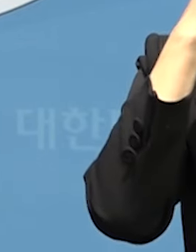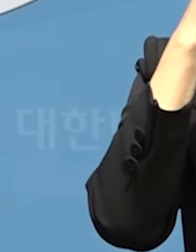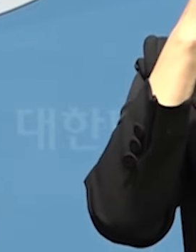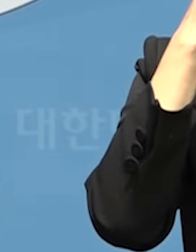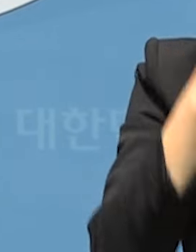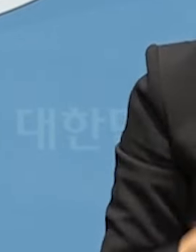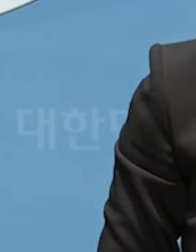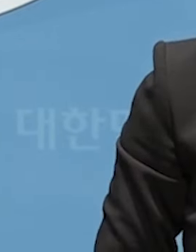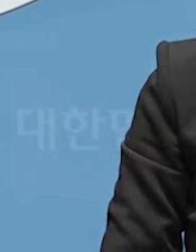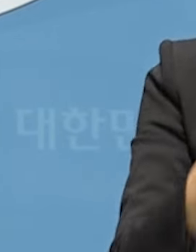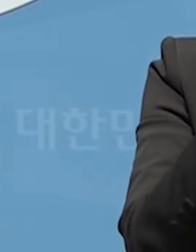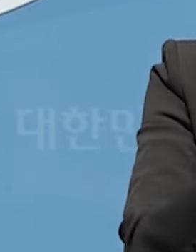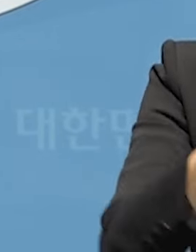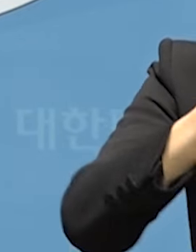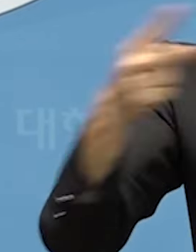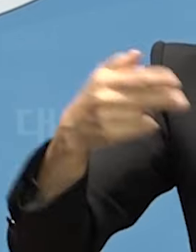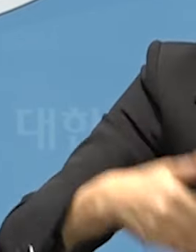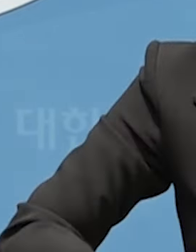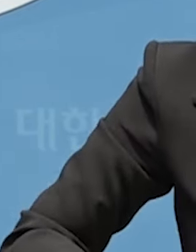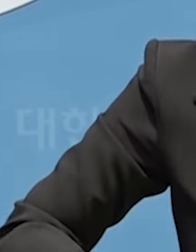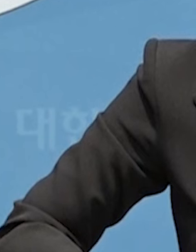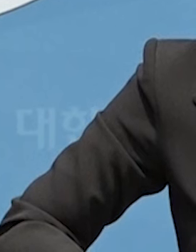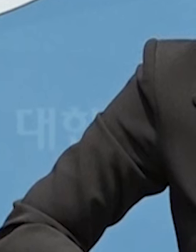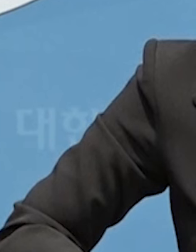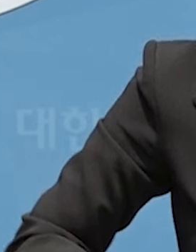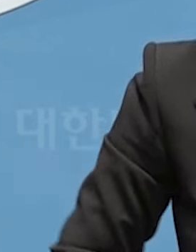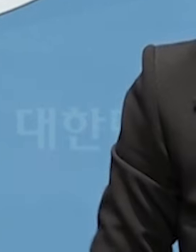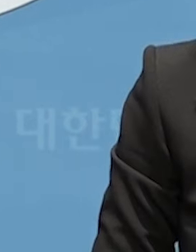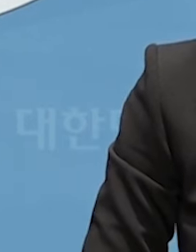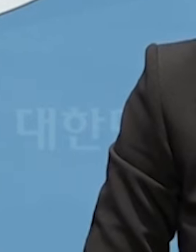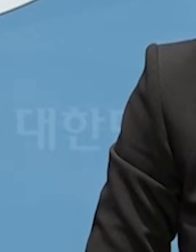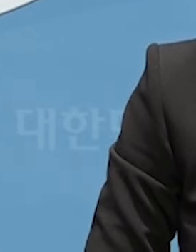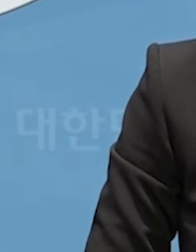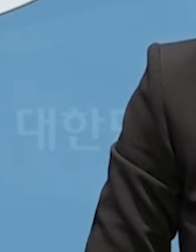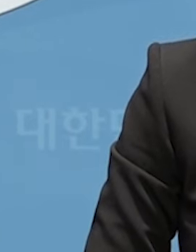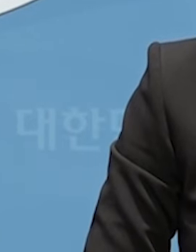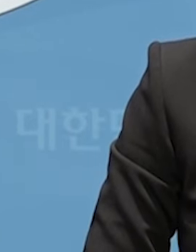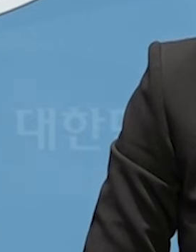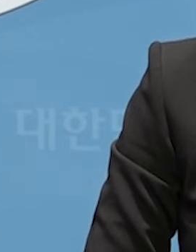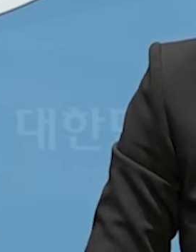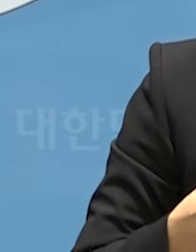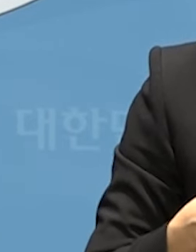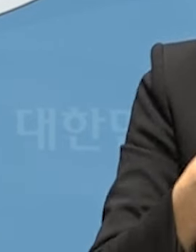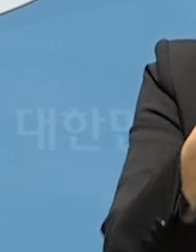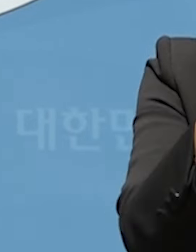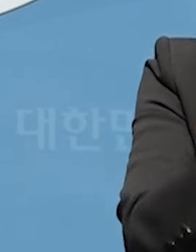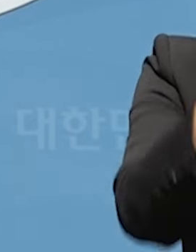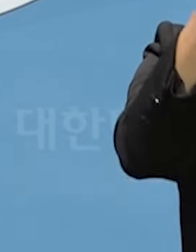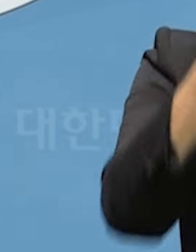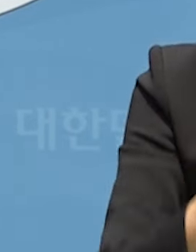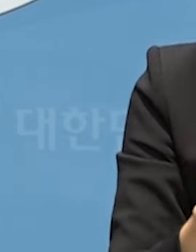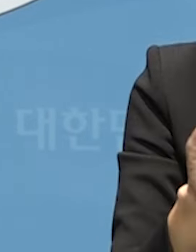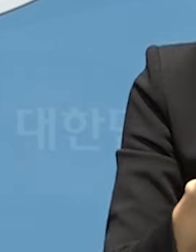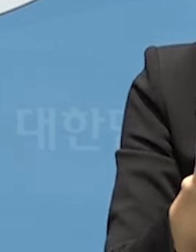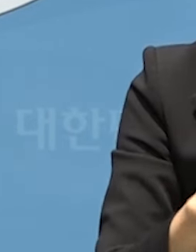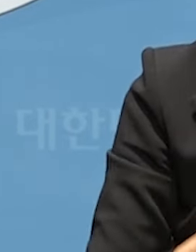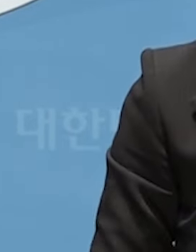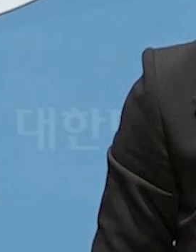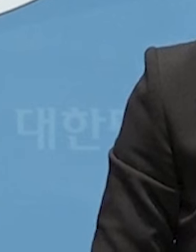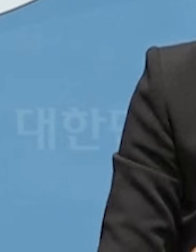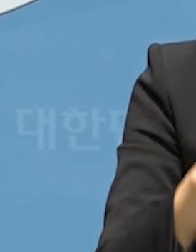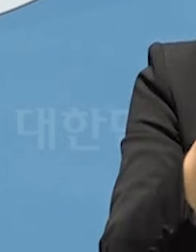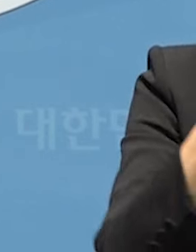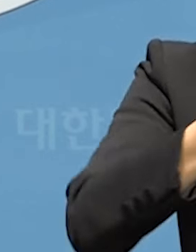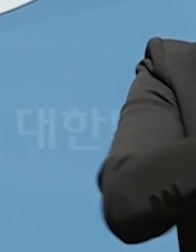이에 제도 개선이 필요하다는 지적이 꾸준히 제기되고 있습니다 제가 발휘한 계정 안에 주요 내용은 임대